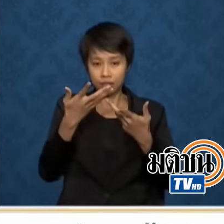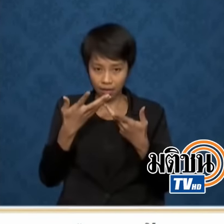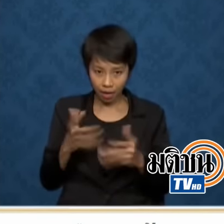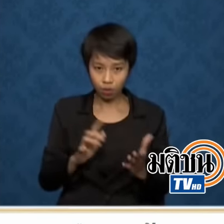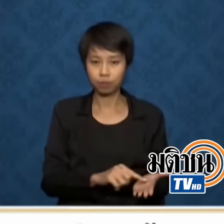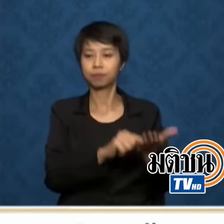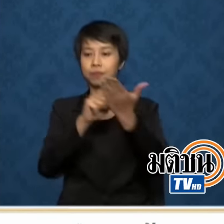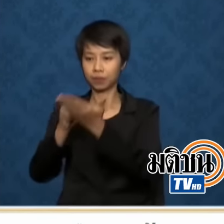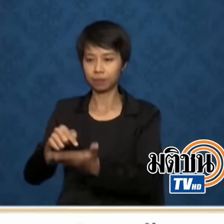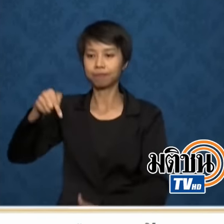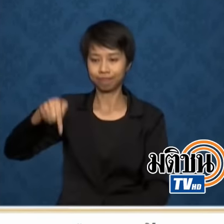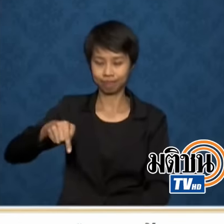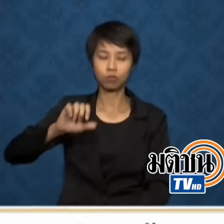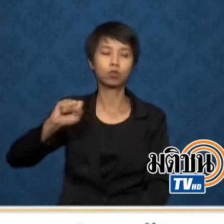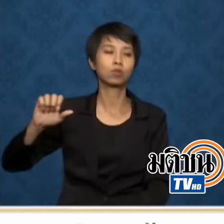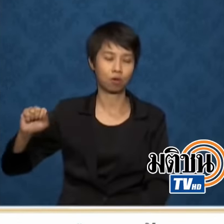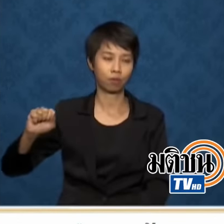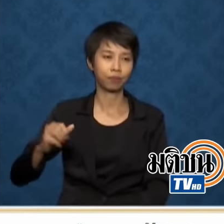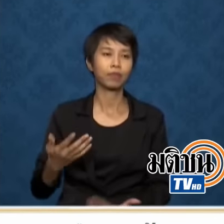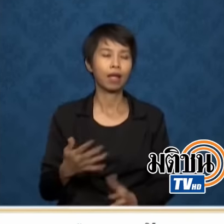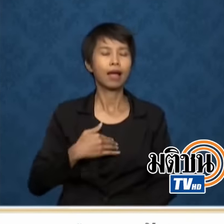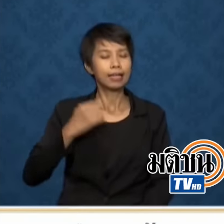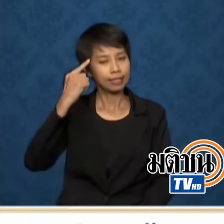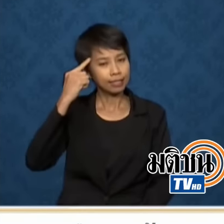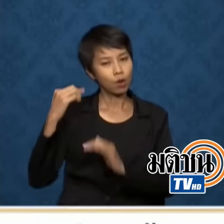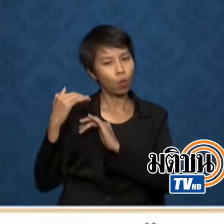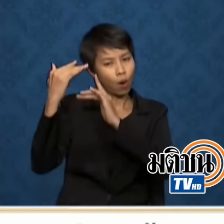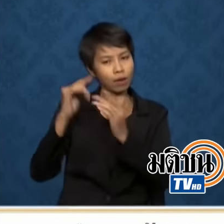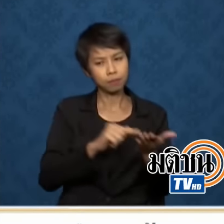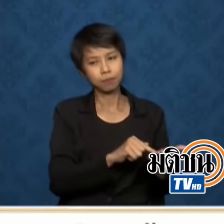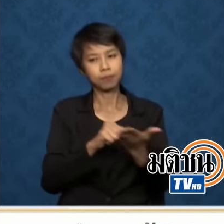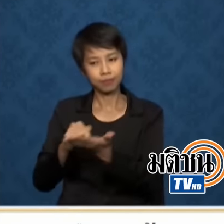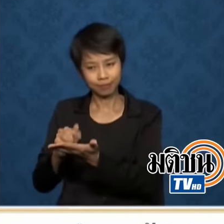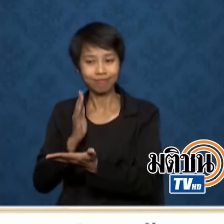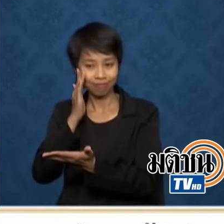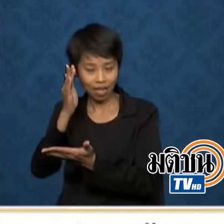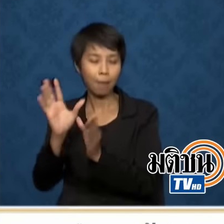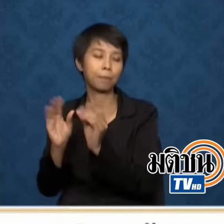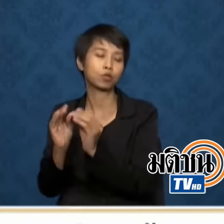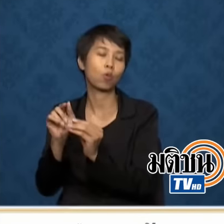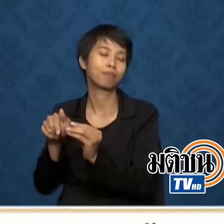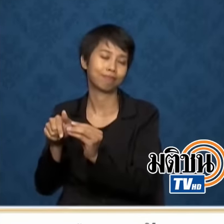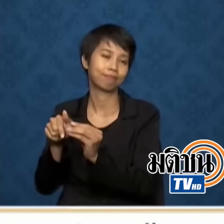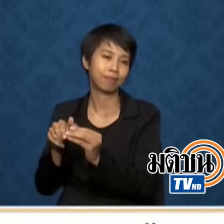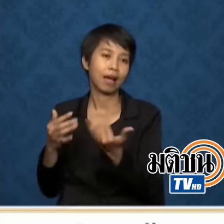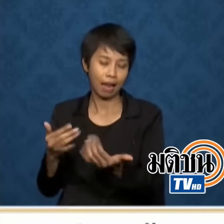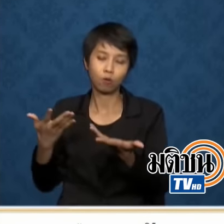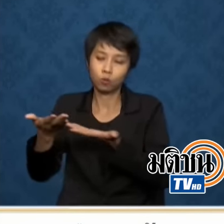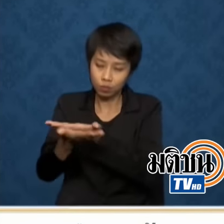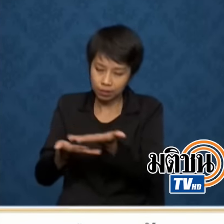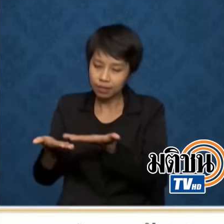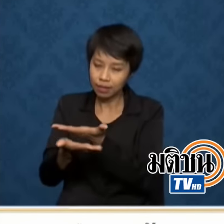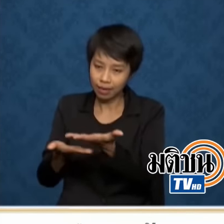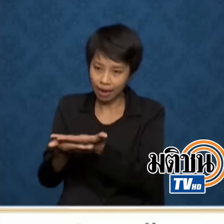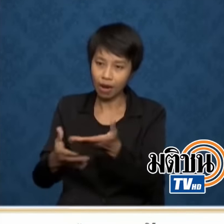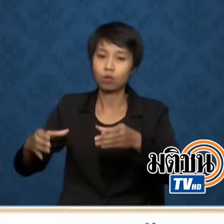จะส่งสภาผู้แทนราษฎรหวังอยู่ว่าจะสามารถมาถึงสภาแห่งนี้ในสมัยประชุมถัดไปนะครับก็จะได้มาพิจารณาแล้วก็